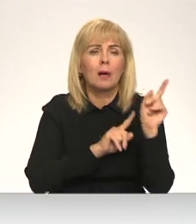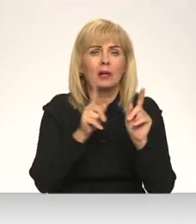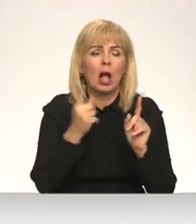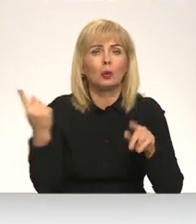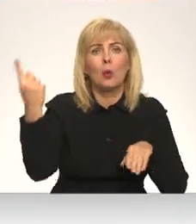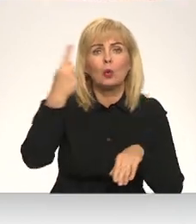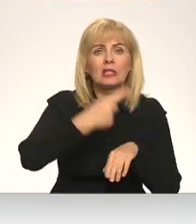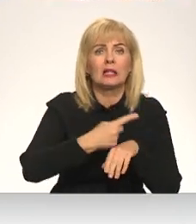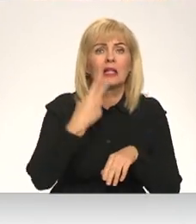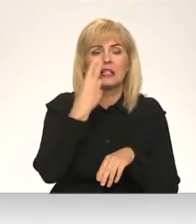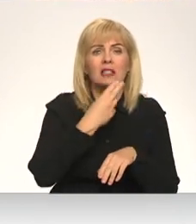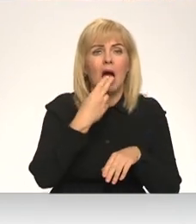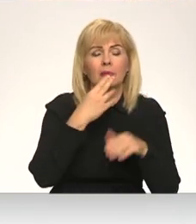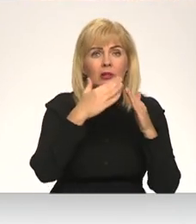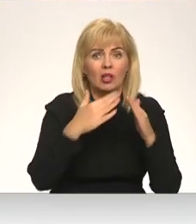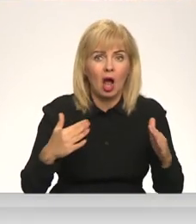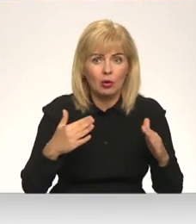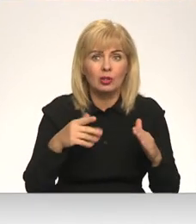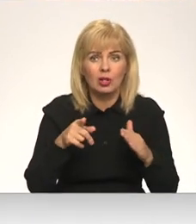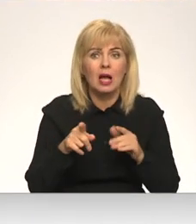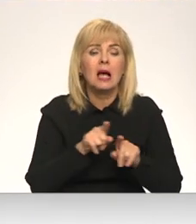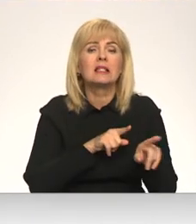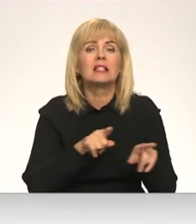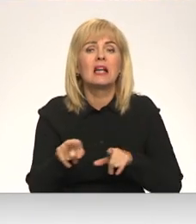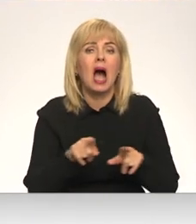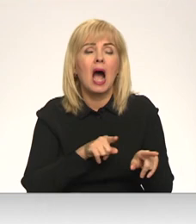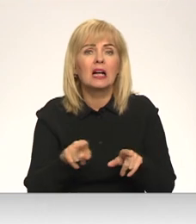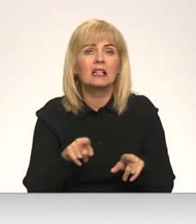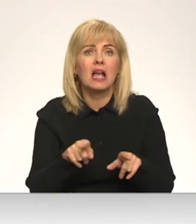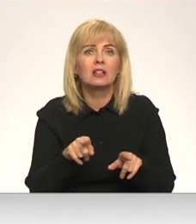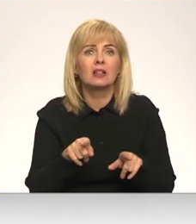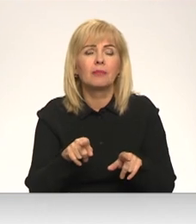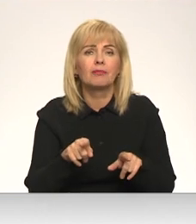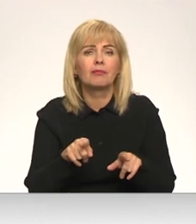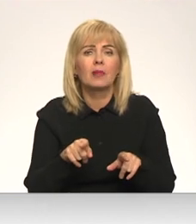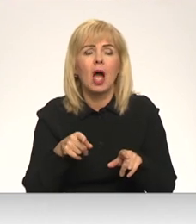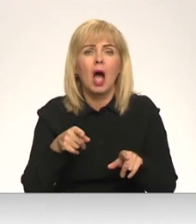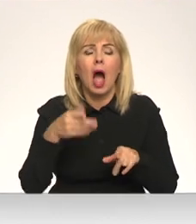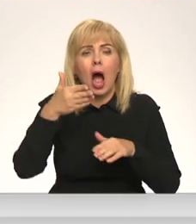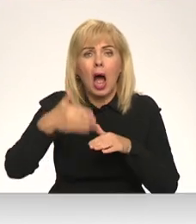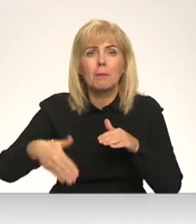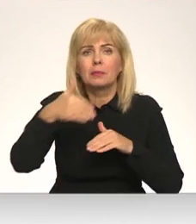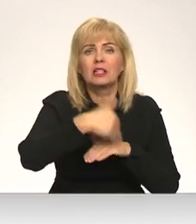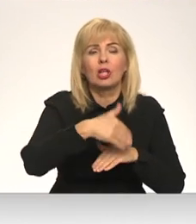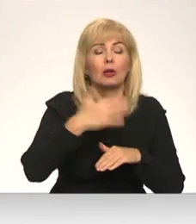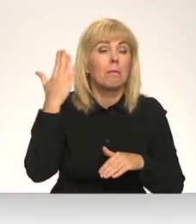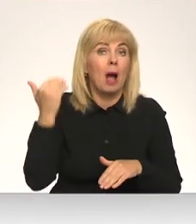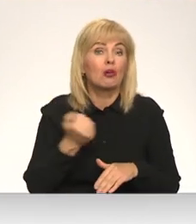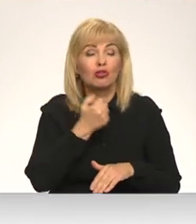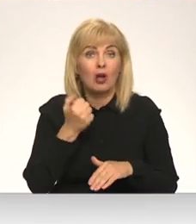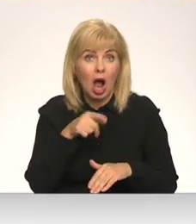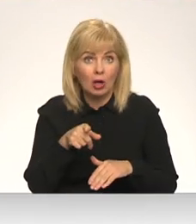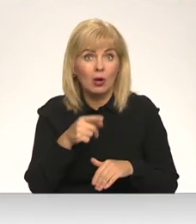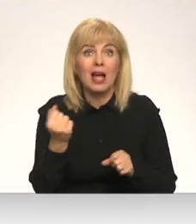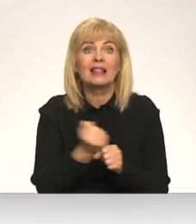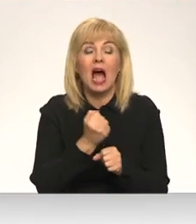ēkai. Viņi redz apcirta visas saknes. Un tas ir tas galvenais, ka bija iemesls, kāpēc viņi apcirta. Pagājušo gadu viņi